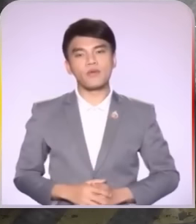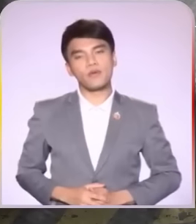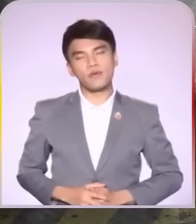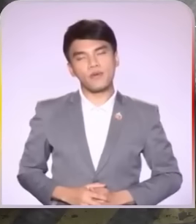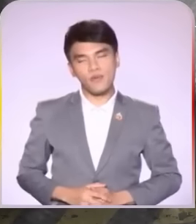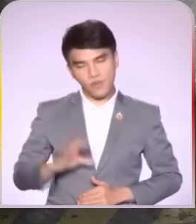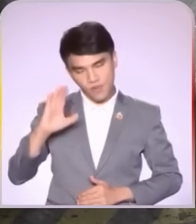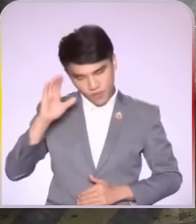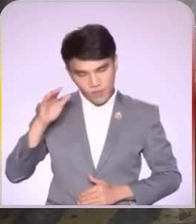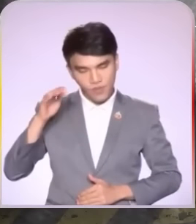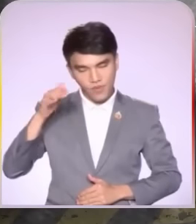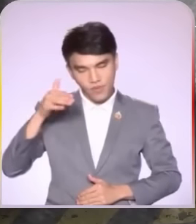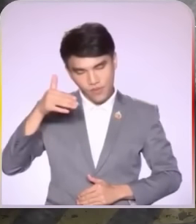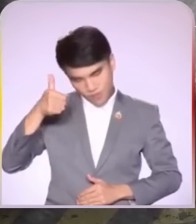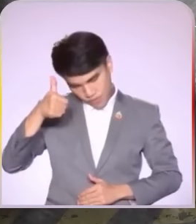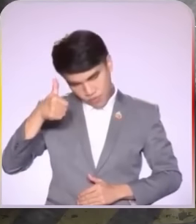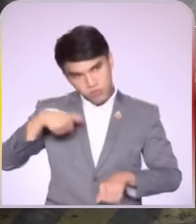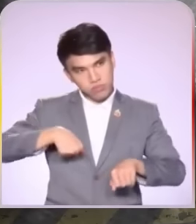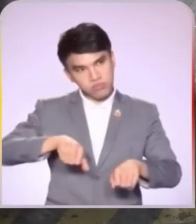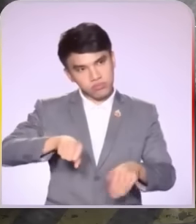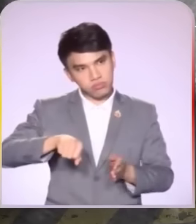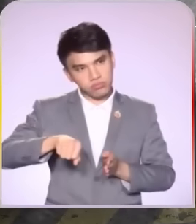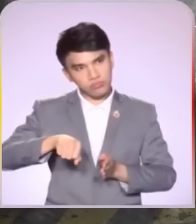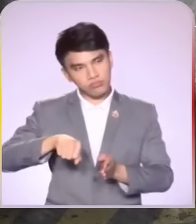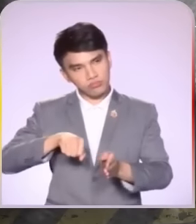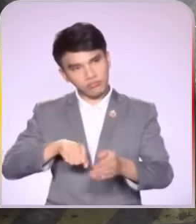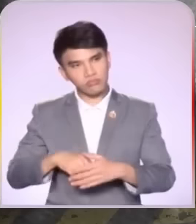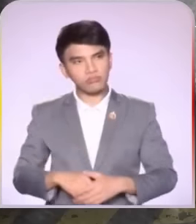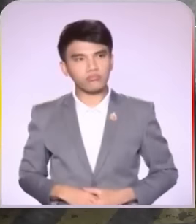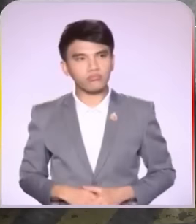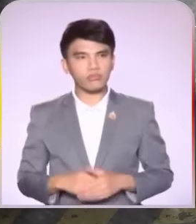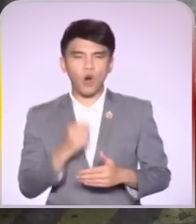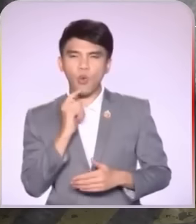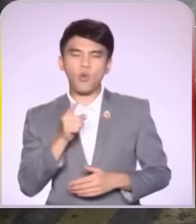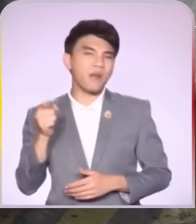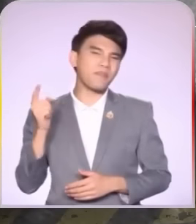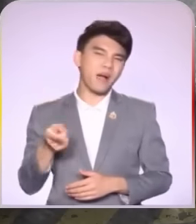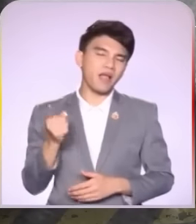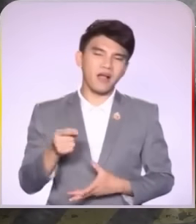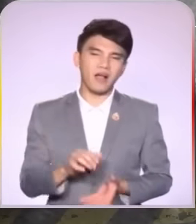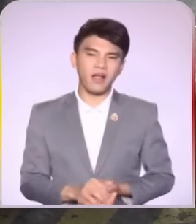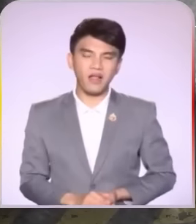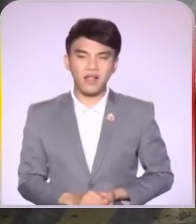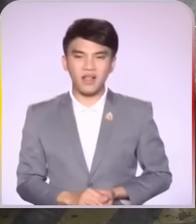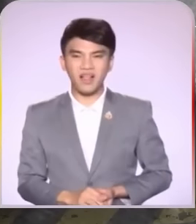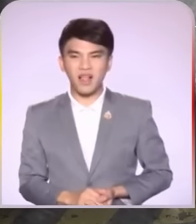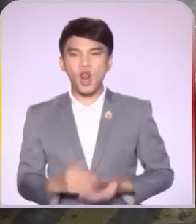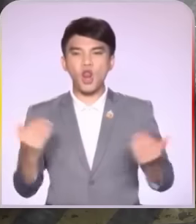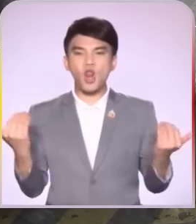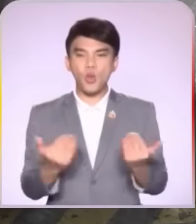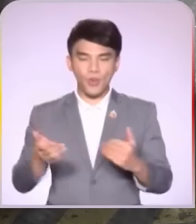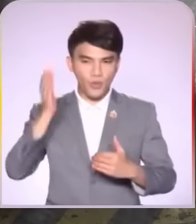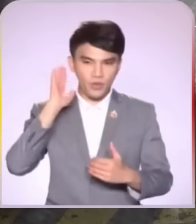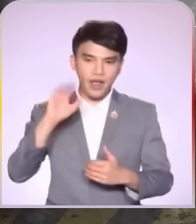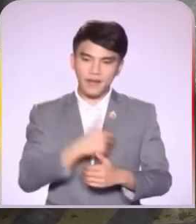เวลาที่พ่อสามีของเธอขี่มอเตอร์ไซค์ผ่านวินไปอ่ะก็มักจะถูกนายอรรถพลเนี่ยด่าเป็นประจำเลยรวมไปถึงลูกช